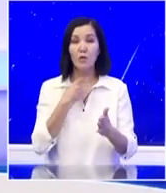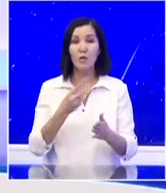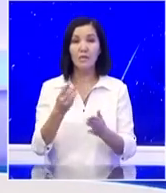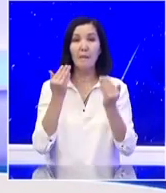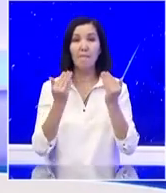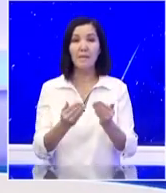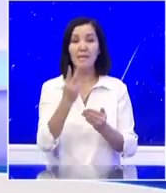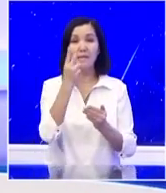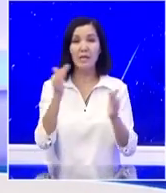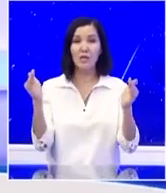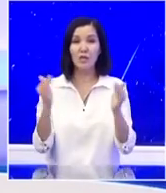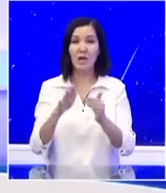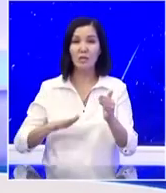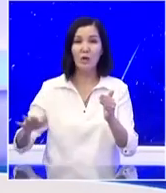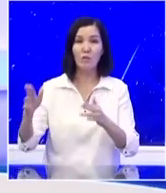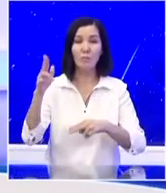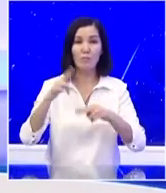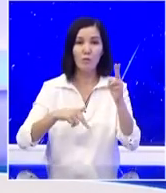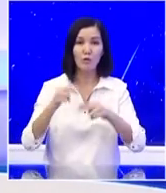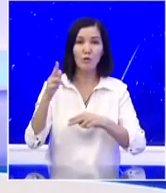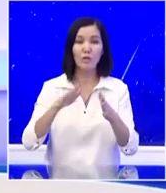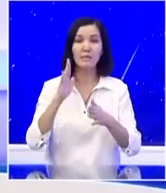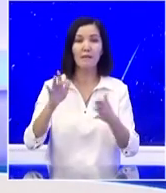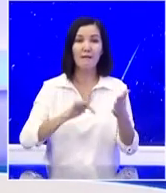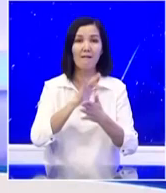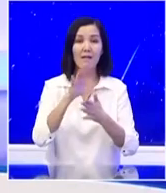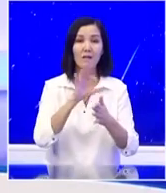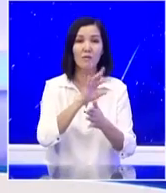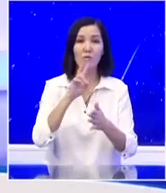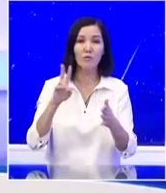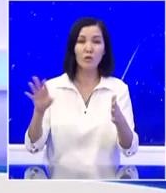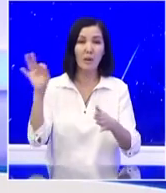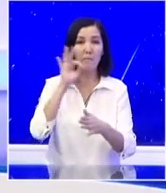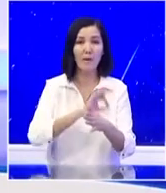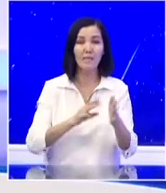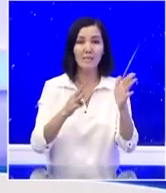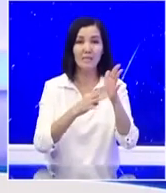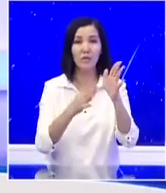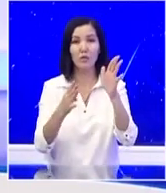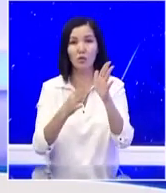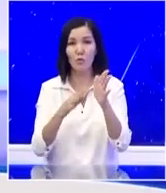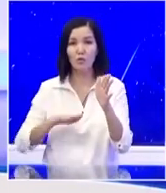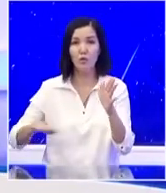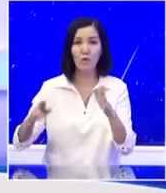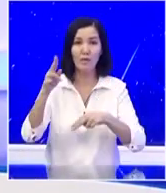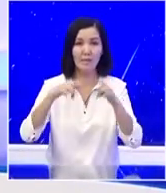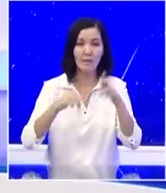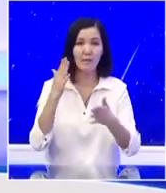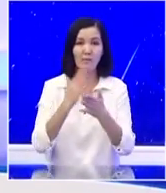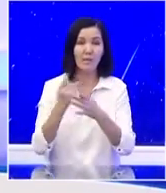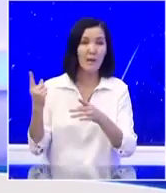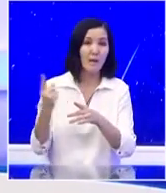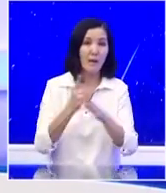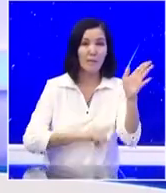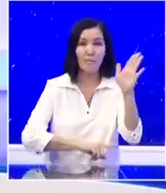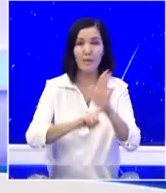Талдықорғанда биыл 2 шағын аудан бой көтереді. Қаланың оңтүстік батыс бөлігінде 8-9 аудан салынып жатыр. Алғашқысының құрылысы